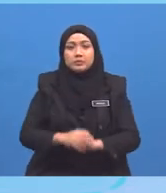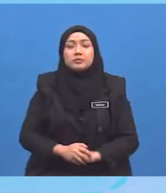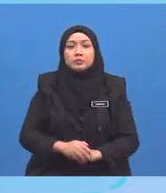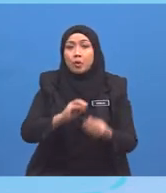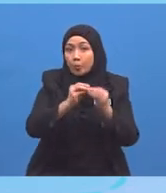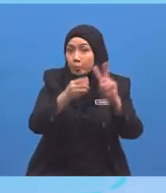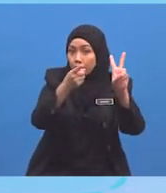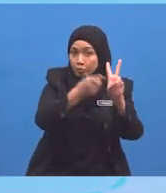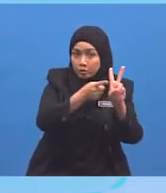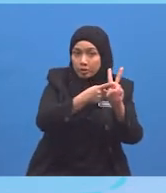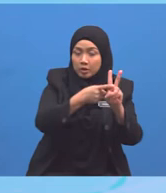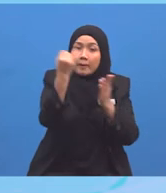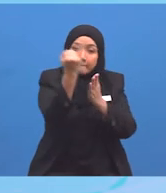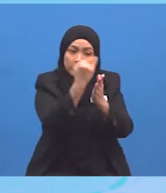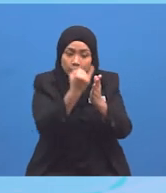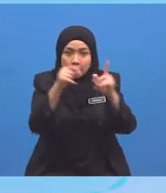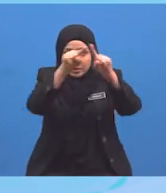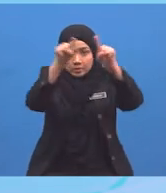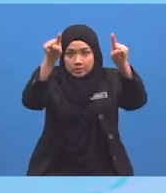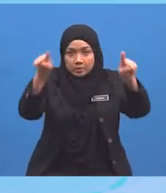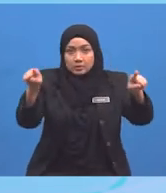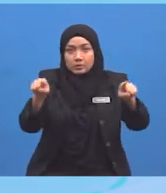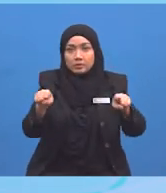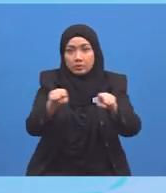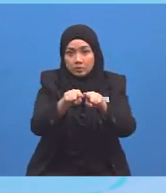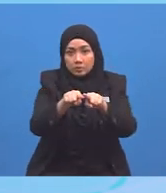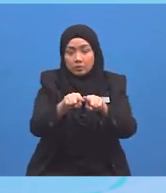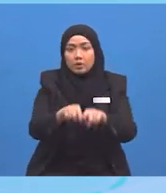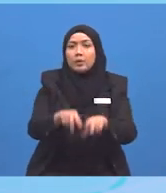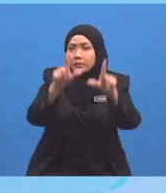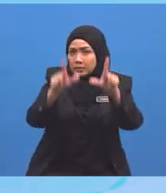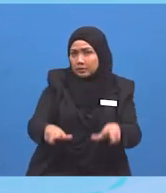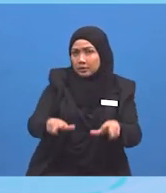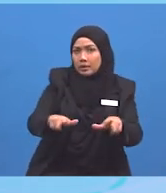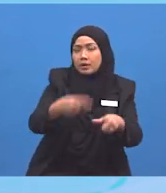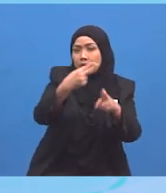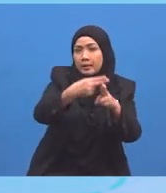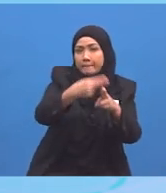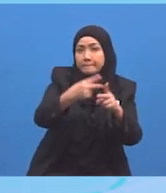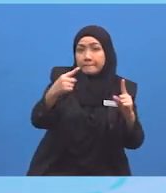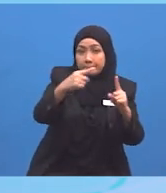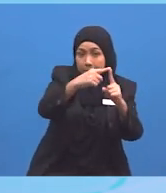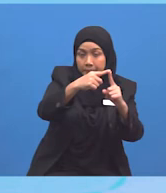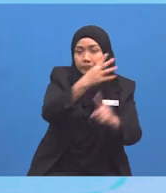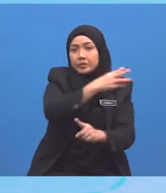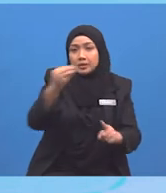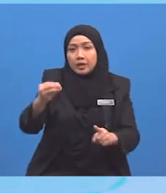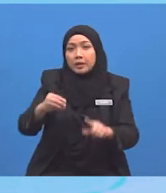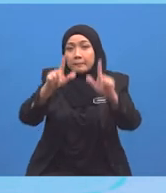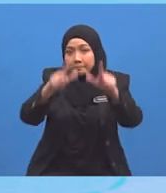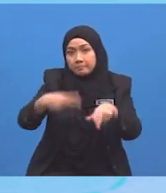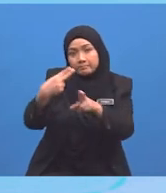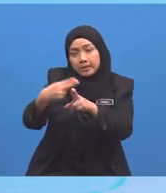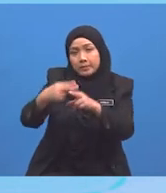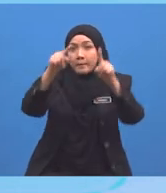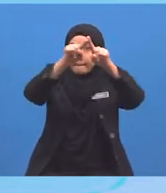Kedua, melukis poligon, melabel bucu poligon dan menamakan